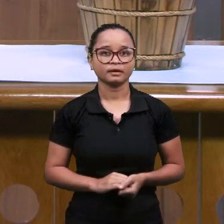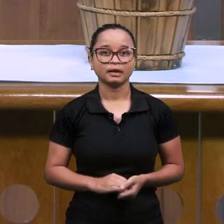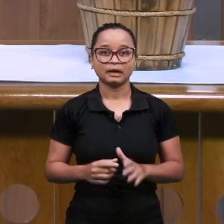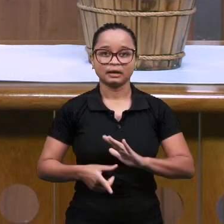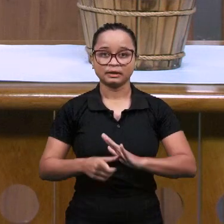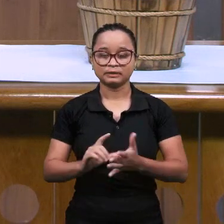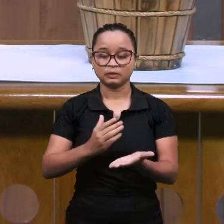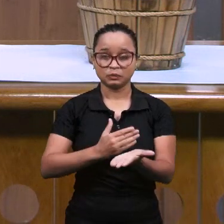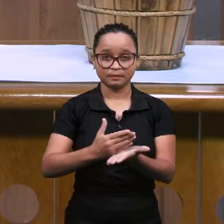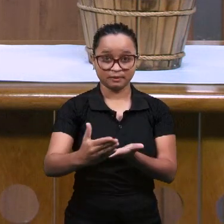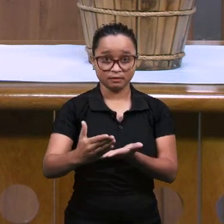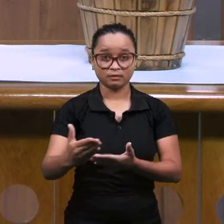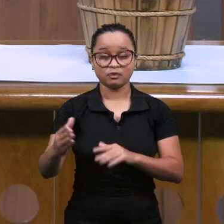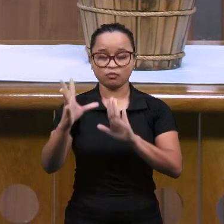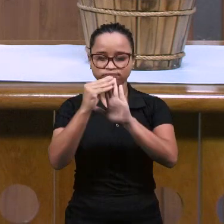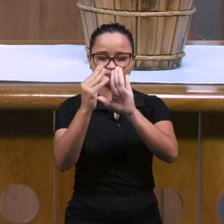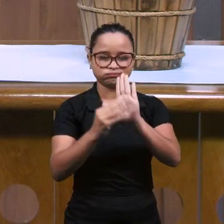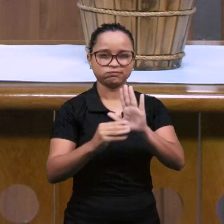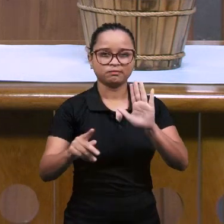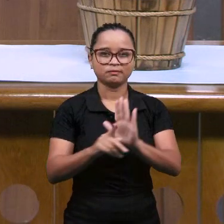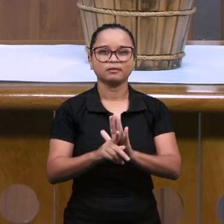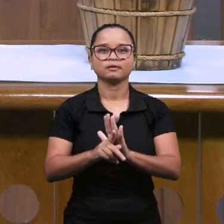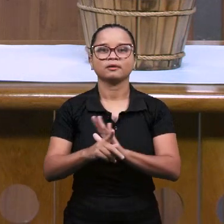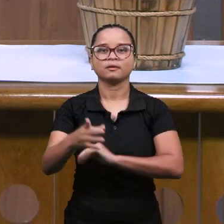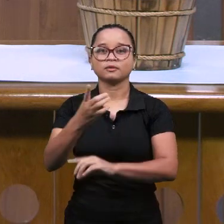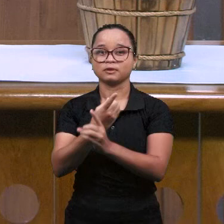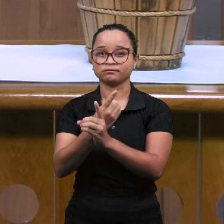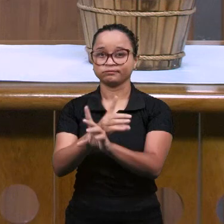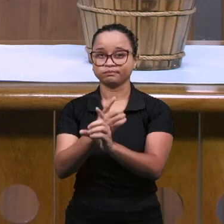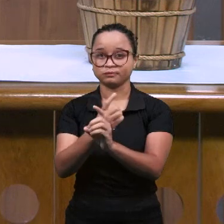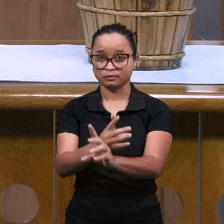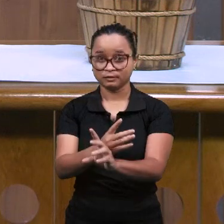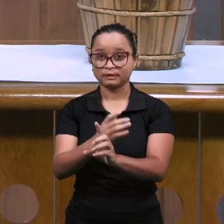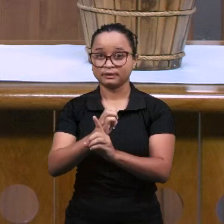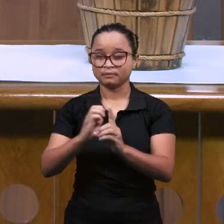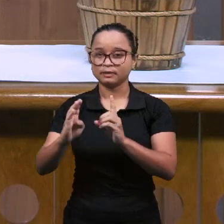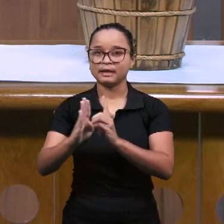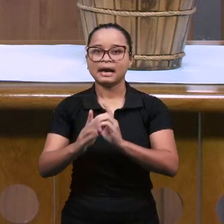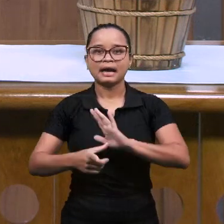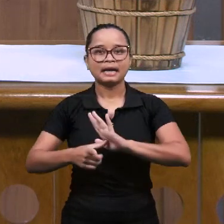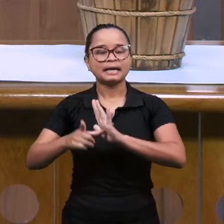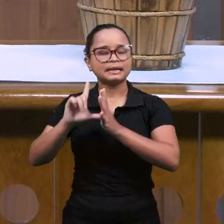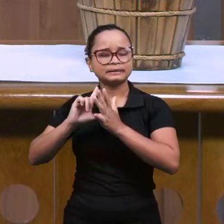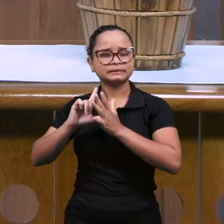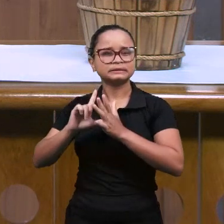commencer le contenu doctrinaire de l'école biblique dominicale, faire ici